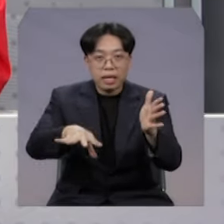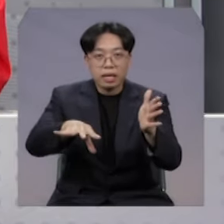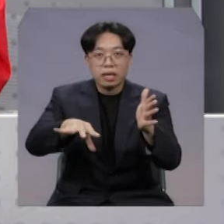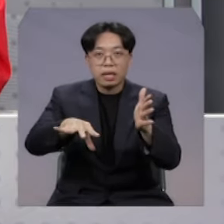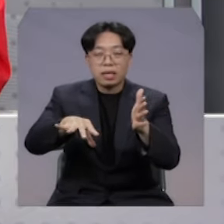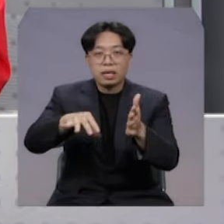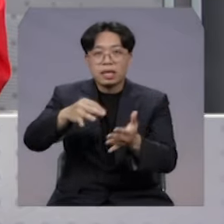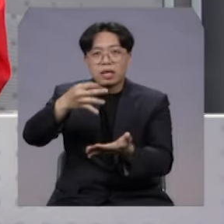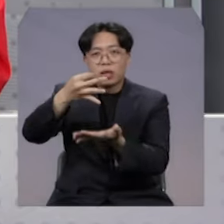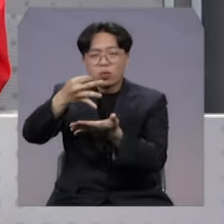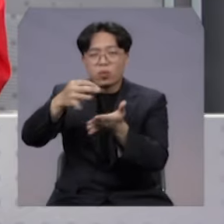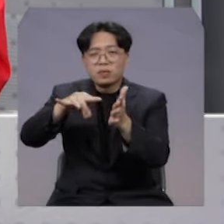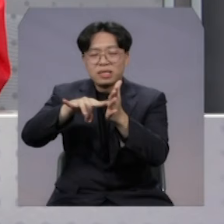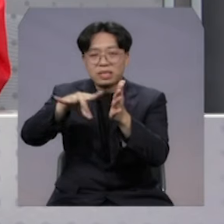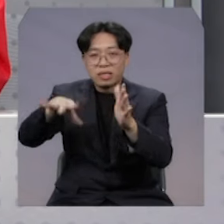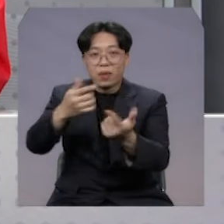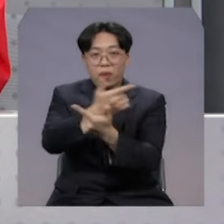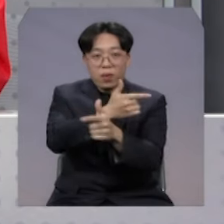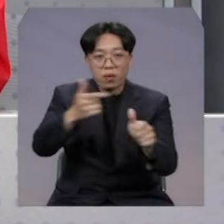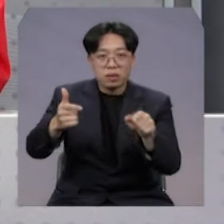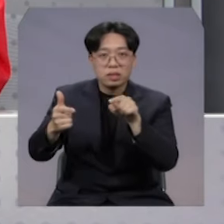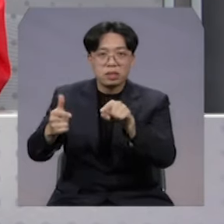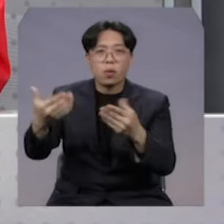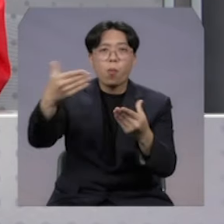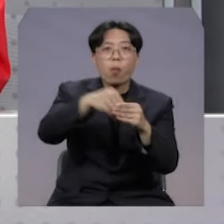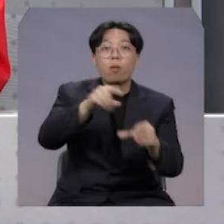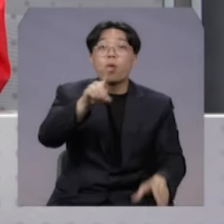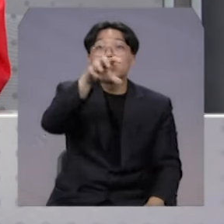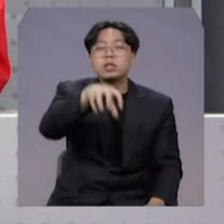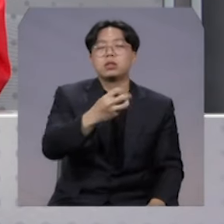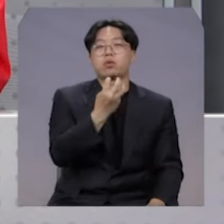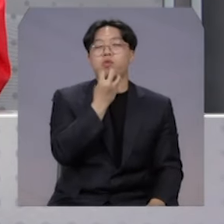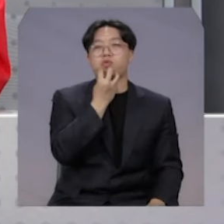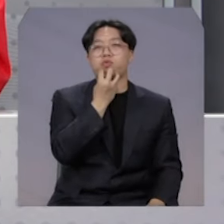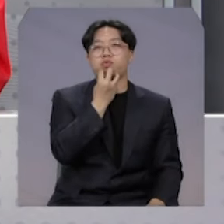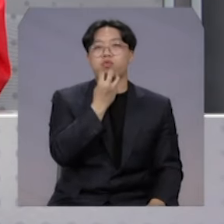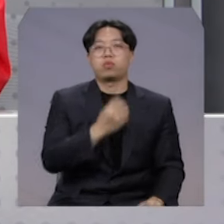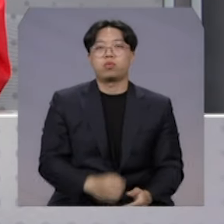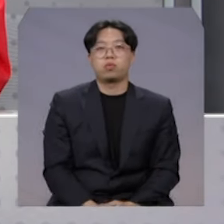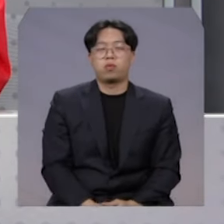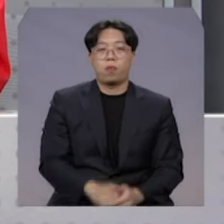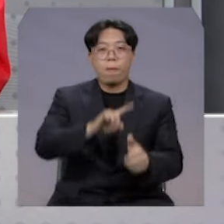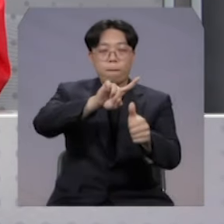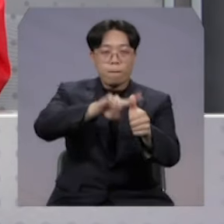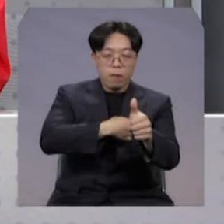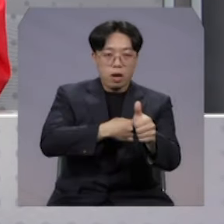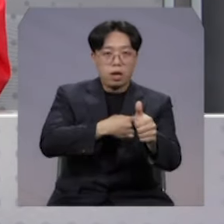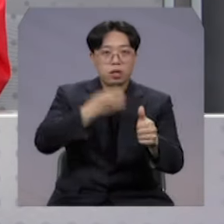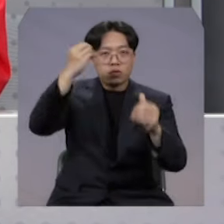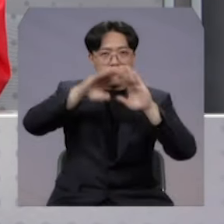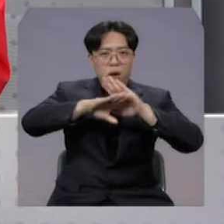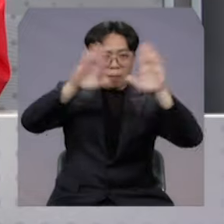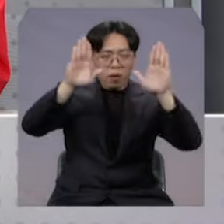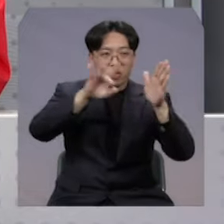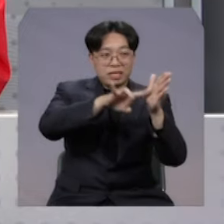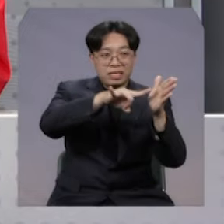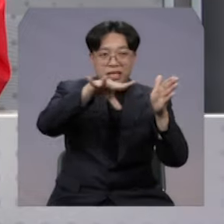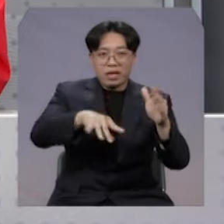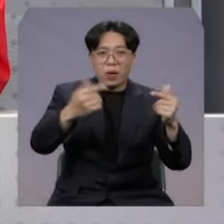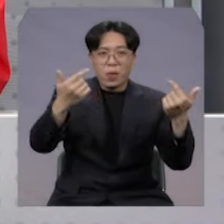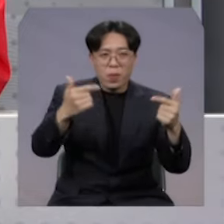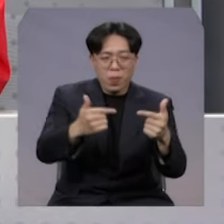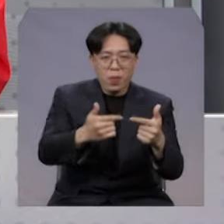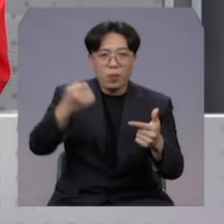광명시로 가는 것이 아니라 서울시로 가게 됩니다. 그렇게 되면 광명은 세수가 감소하고 서울이 주는 교부세에 의존하게